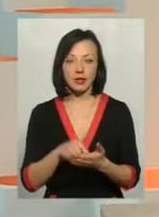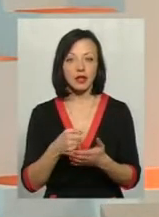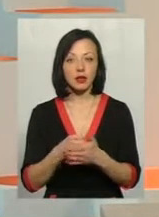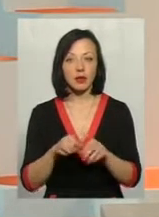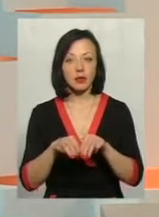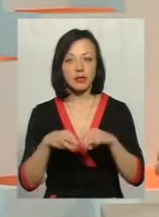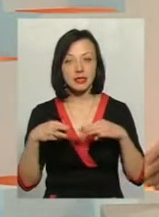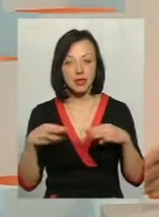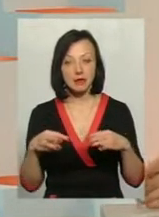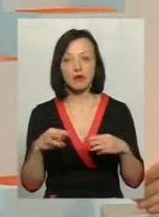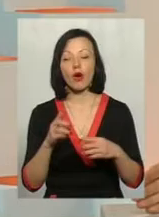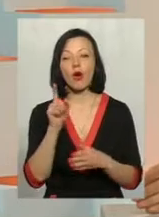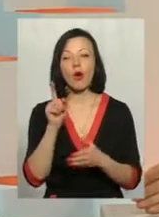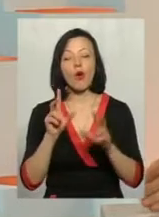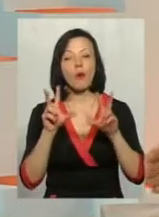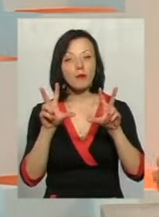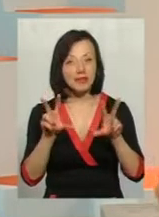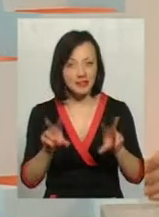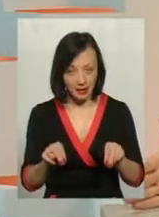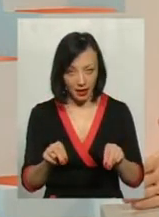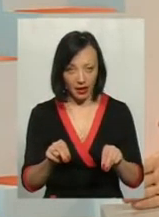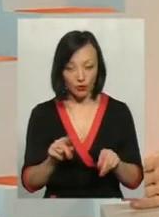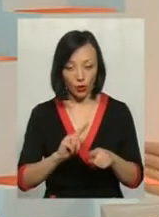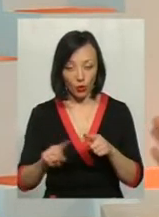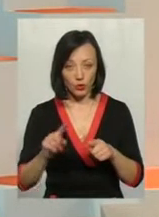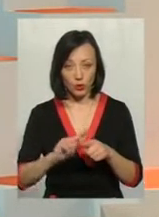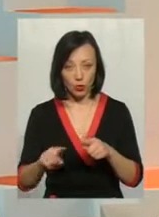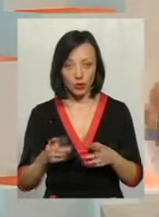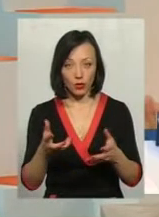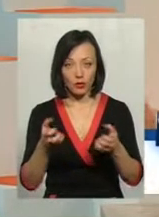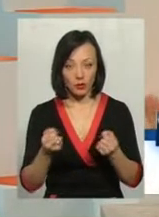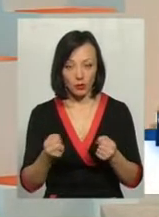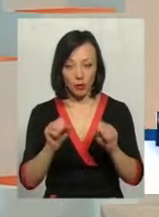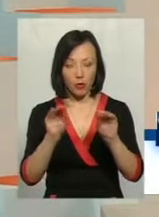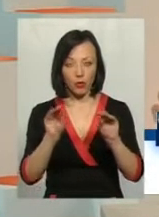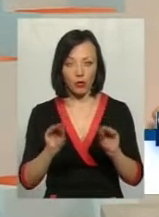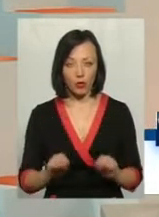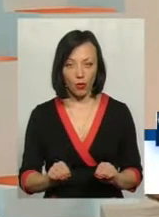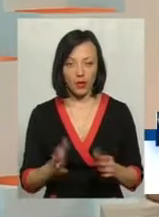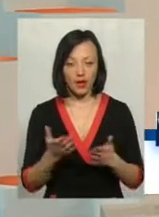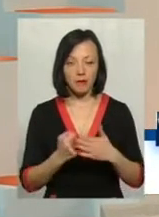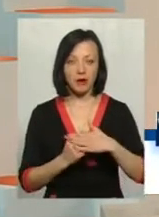міністерства. Міністерство обіцяє, що от-от ми отримуємо протоколи, які